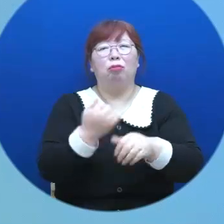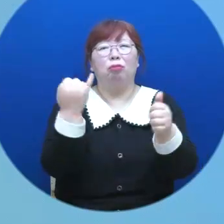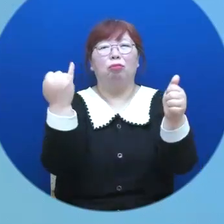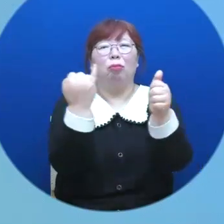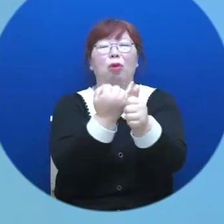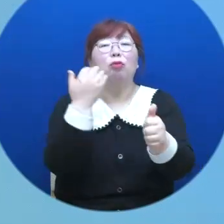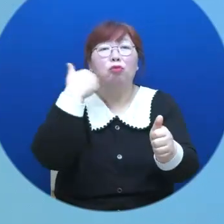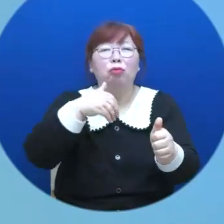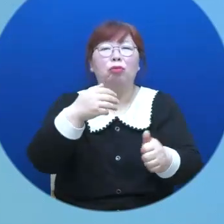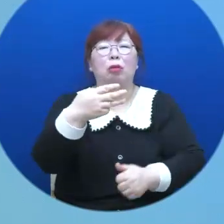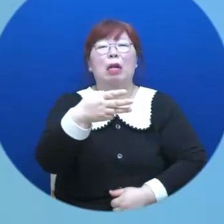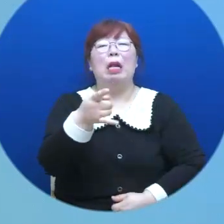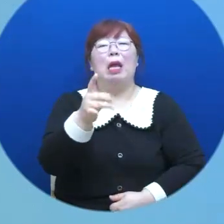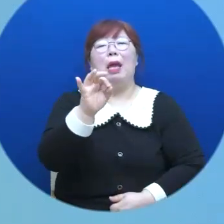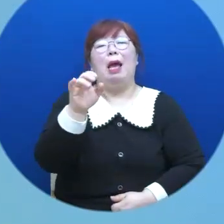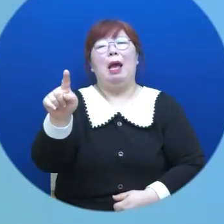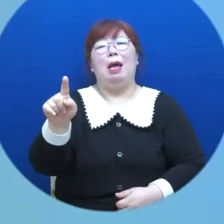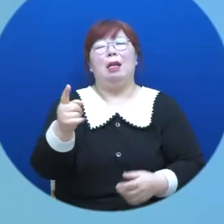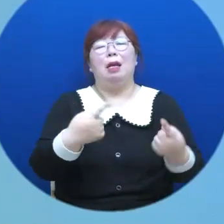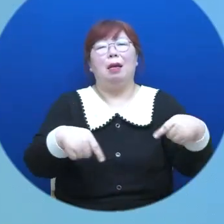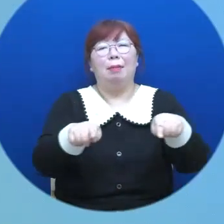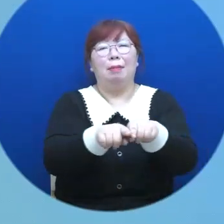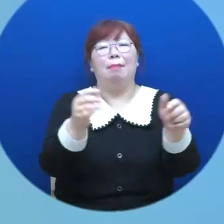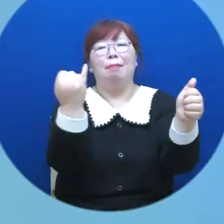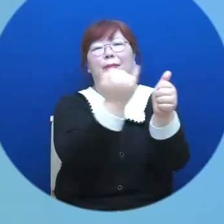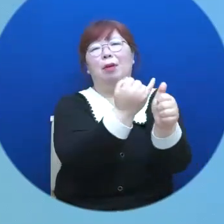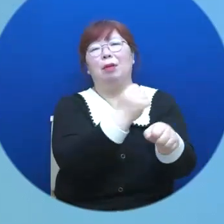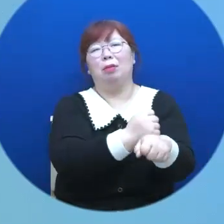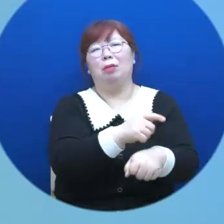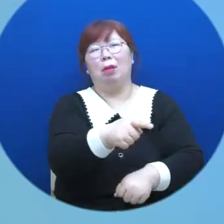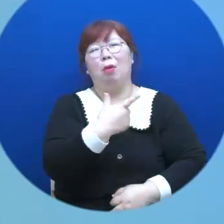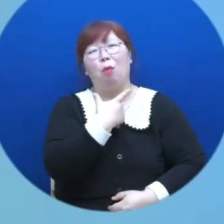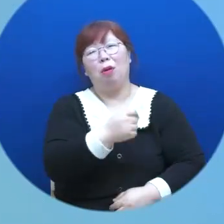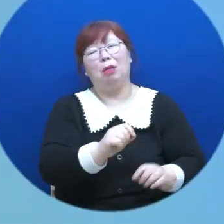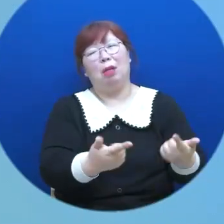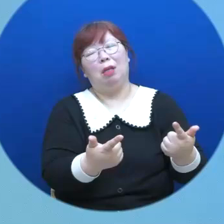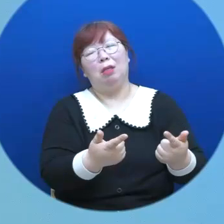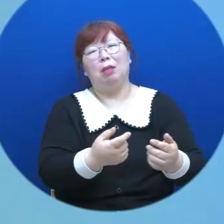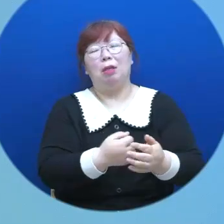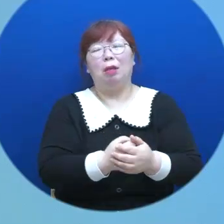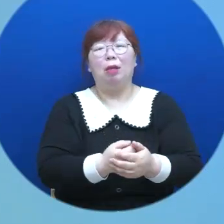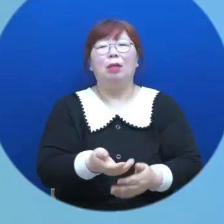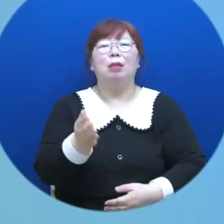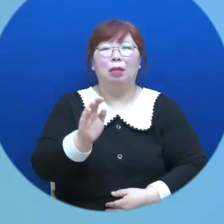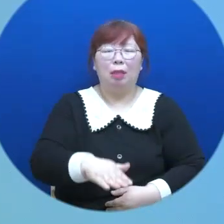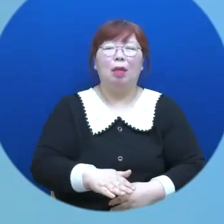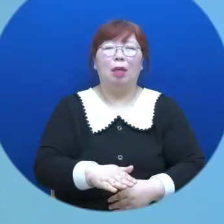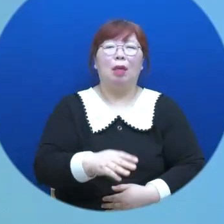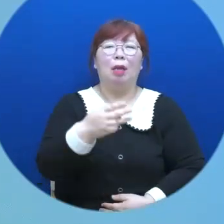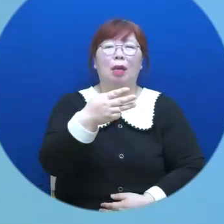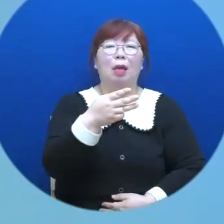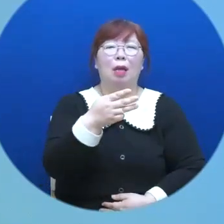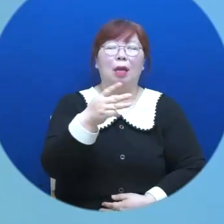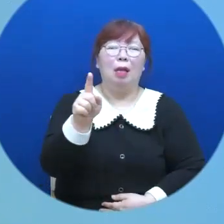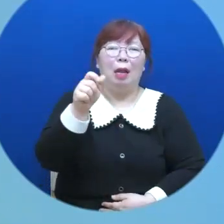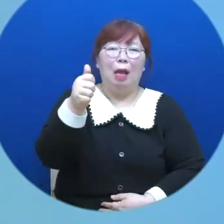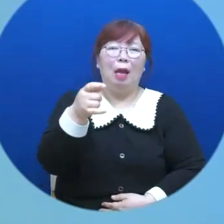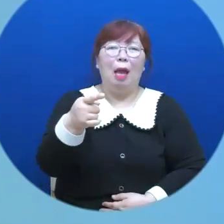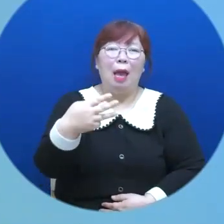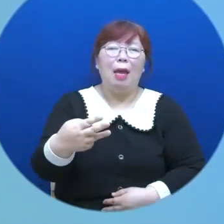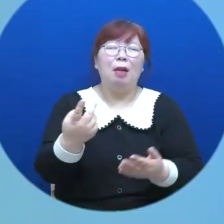레아였어요. 자기가 원치 않았죠. 근데 그 라헬을 위하여 7년을